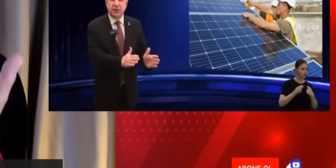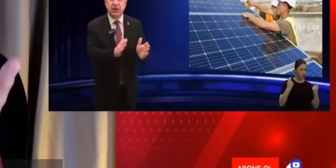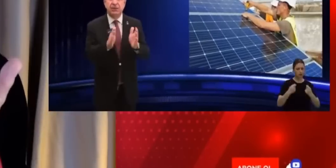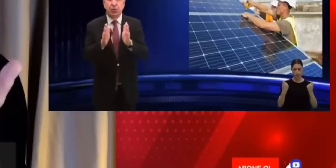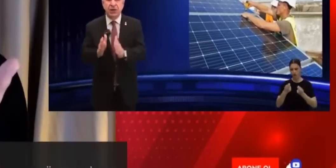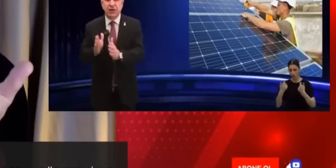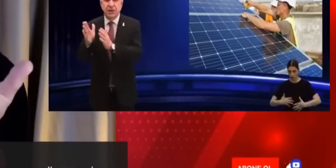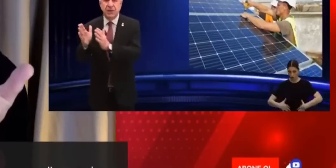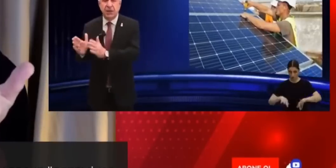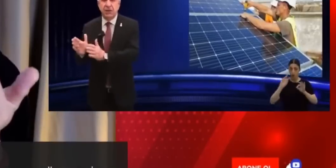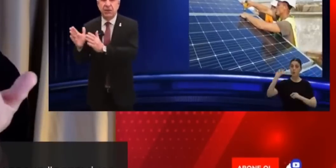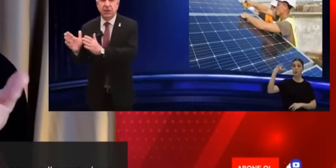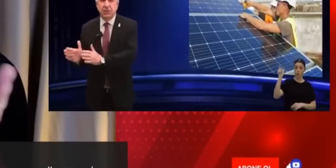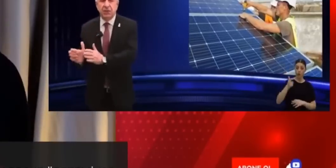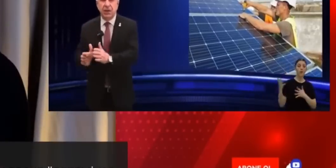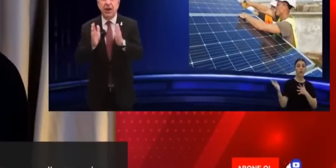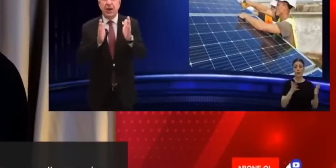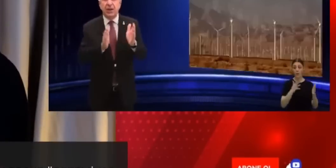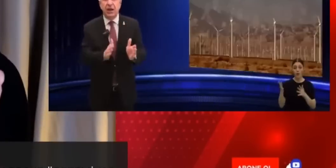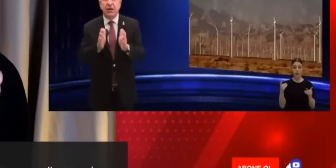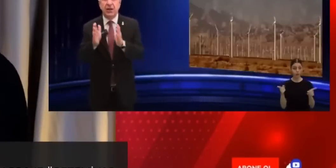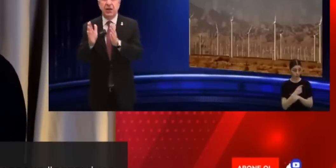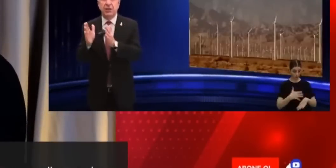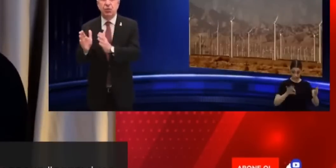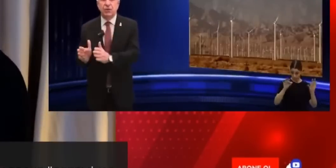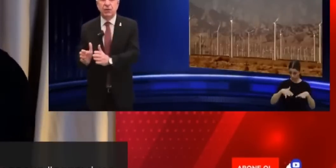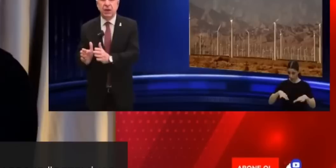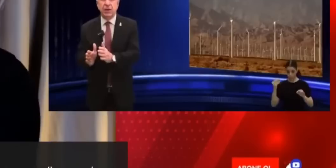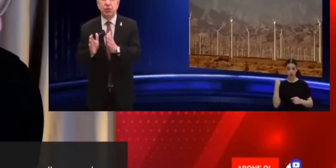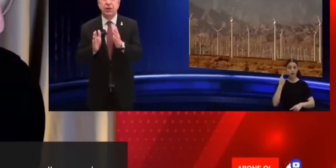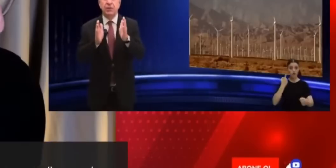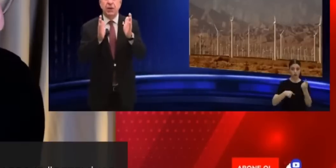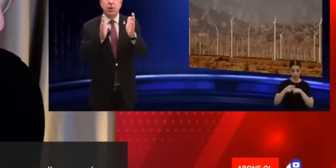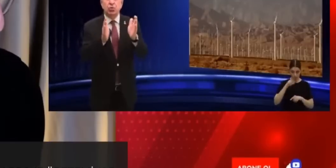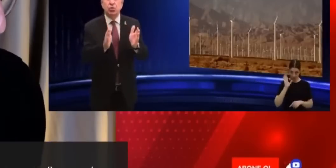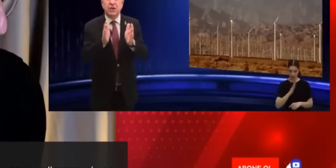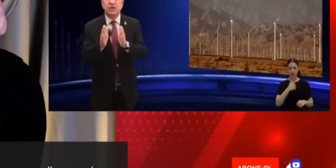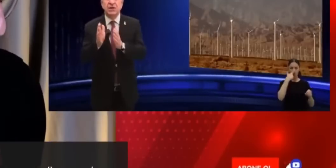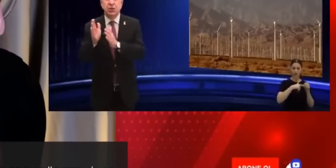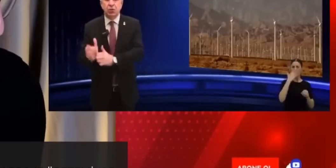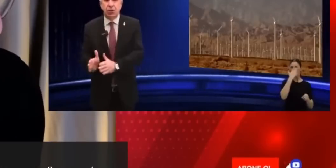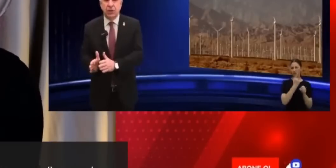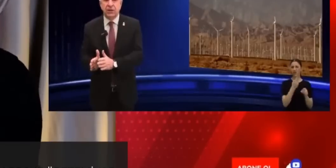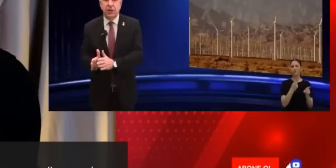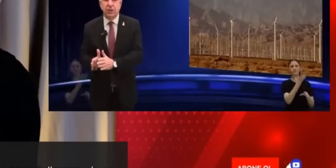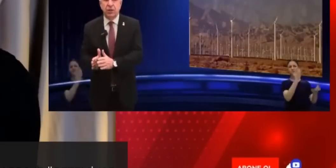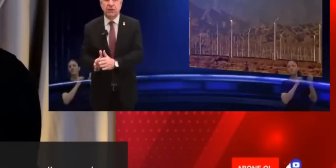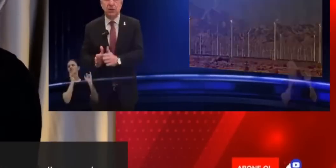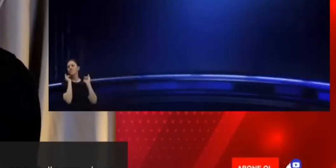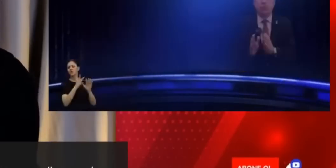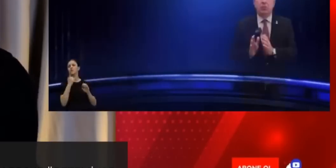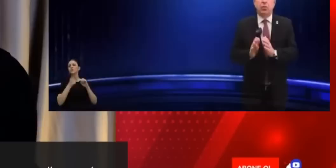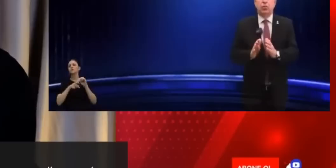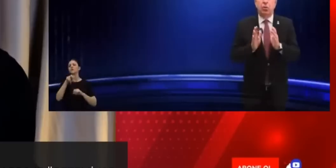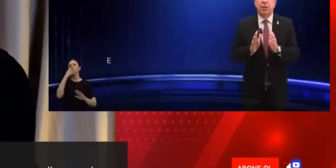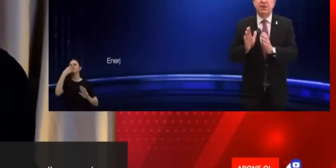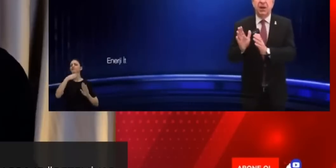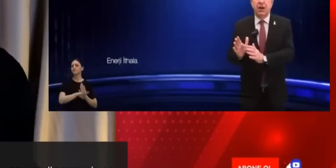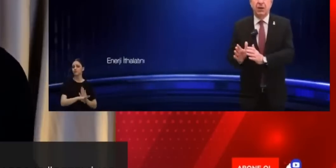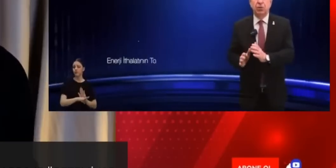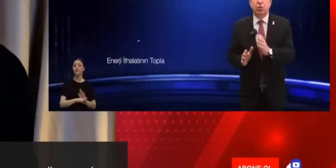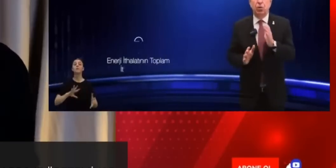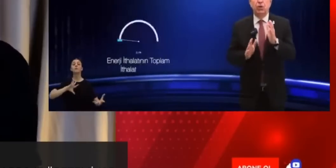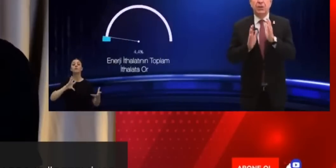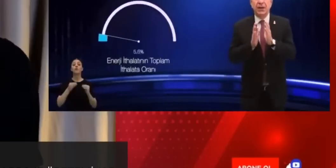eğitimle ilgili ekonomi ile ilgili teknoloji ile ilgili kadın hakları ile ilgili MHP ona buna terörist demekten proje üretemiyor demiş